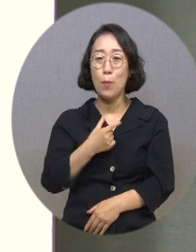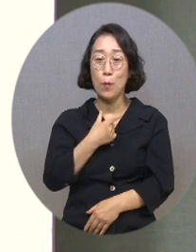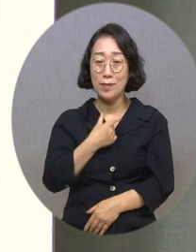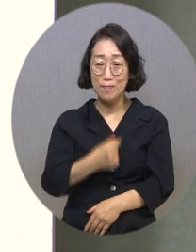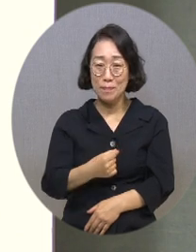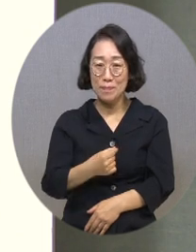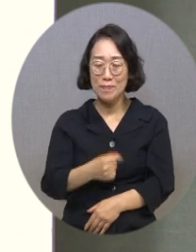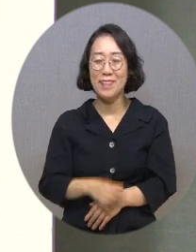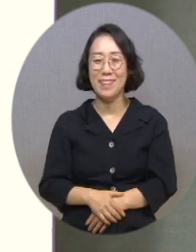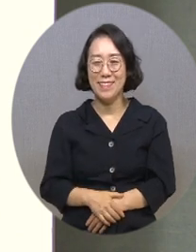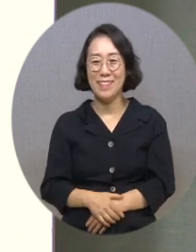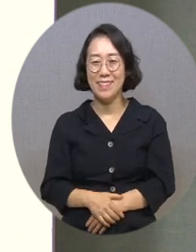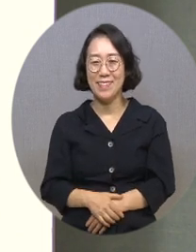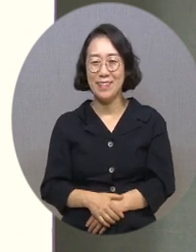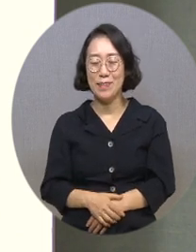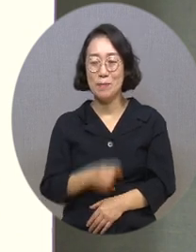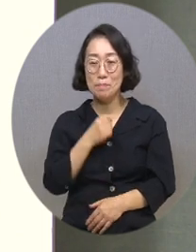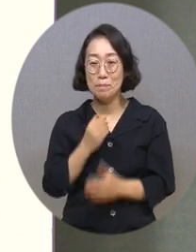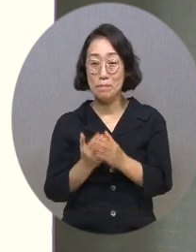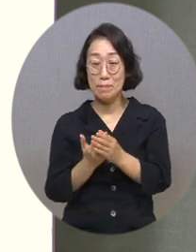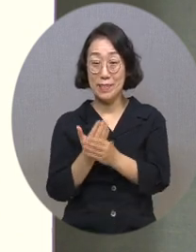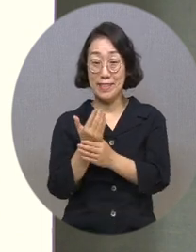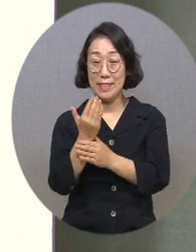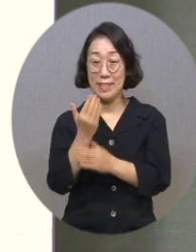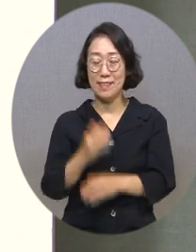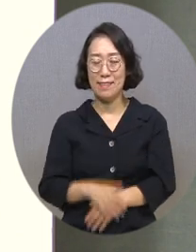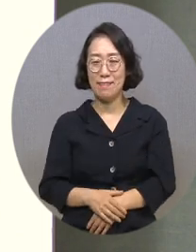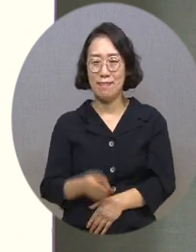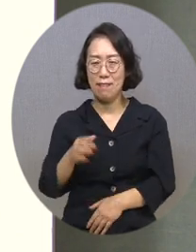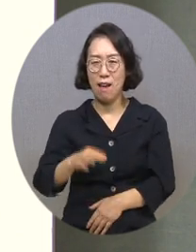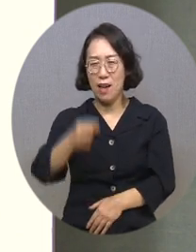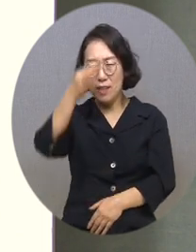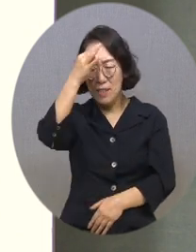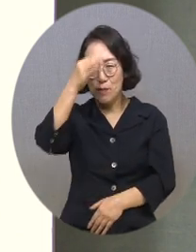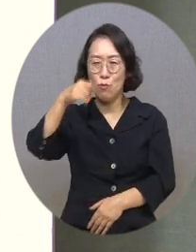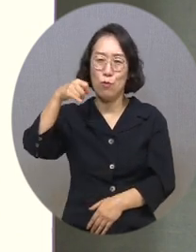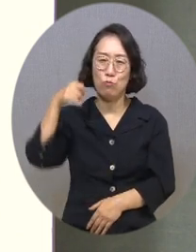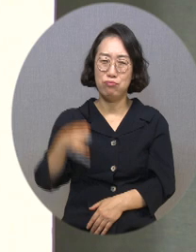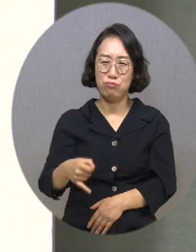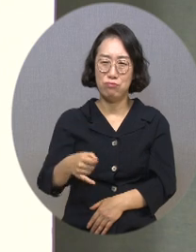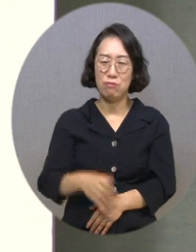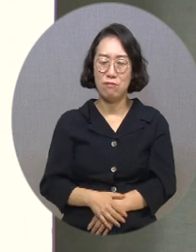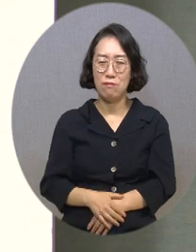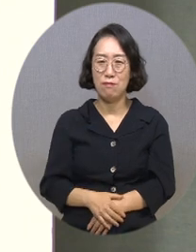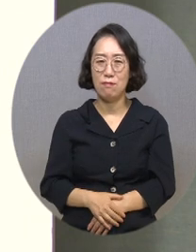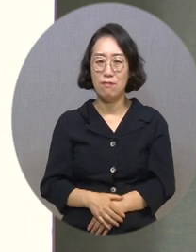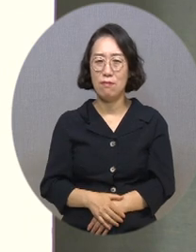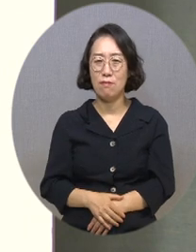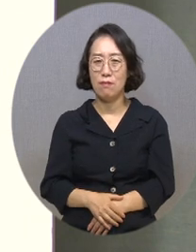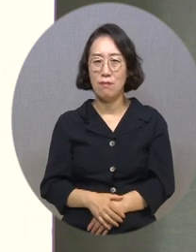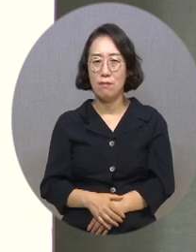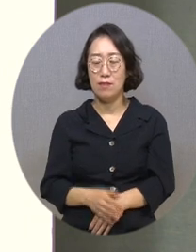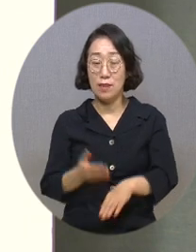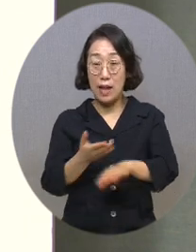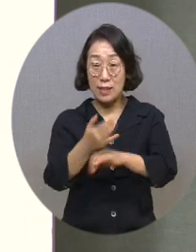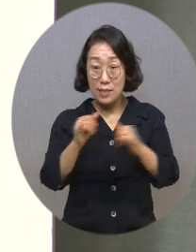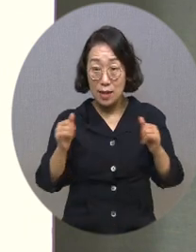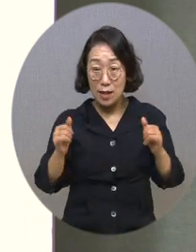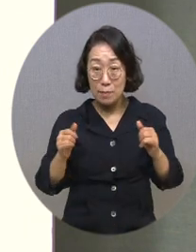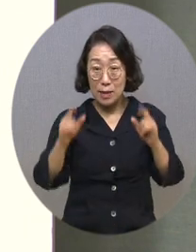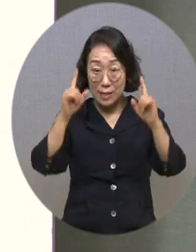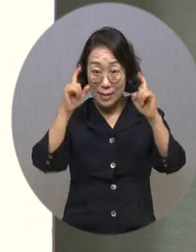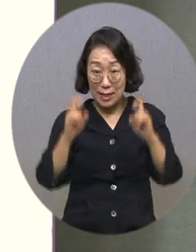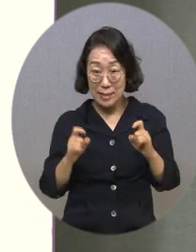이제 그런 욕심이 살짝 생기는데, 저는 그런 기술이 없거든. 말하자면 남의 사진을